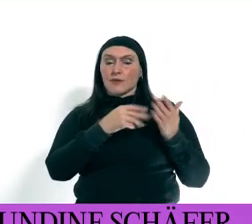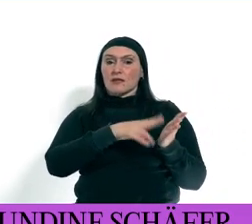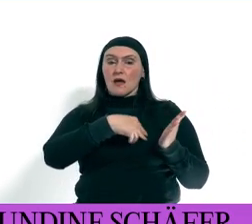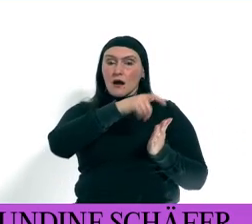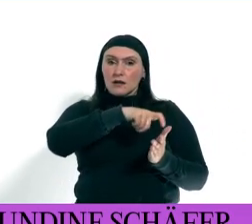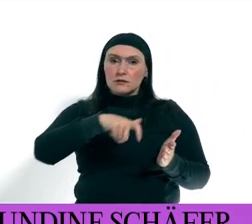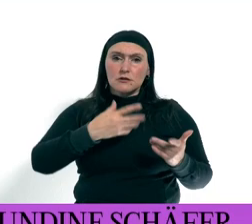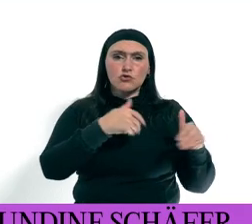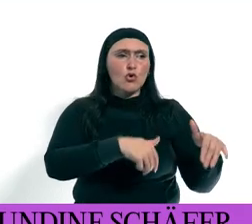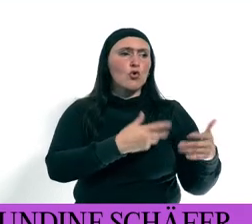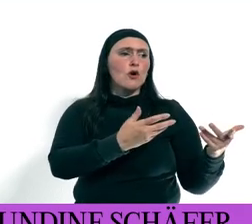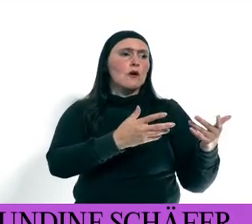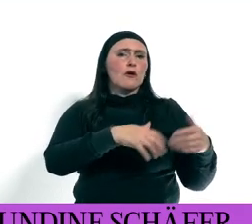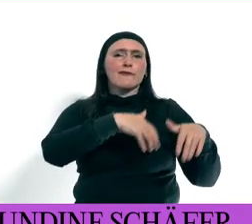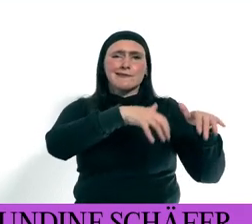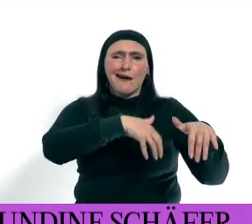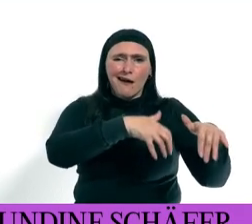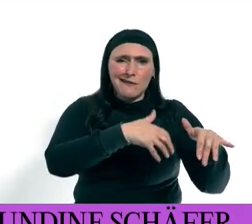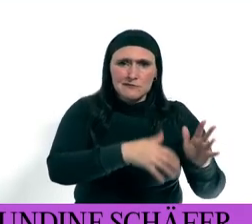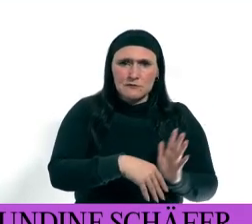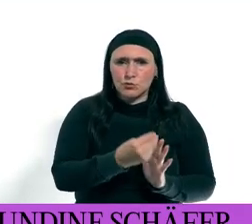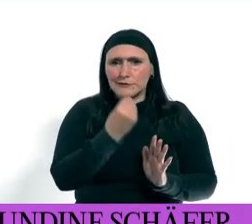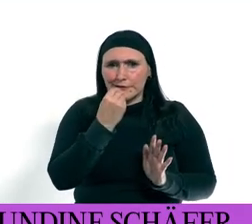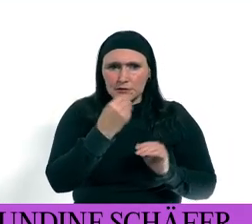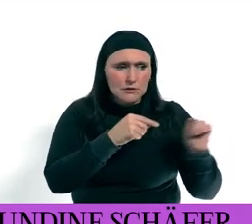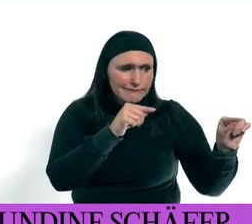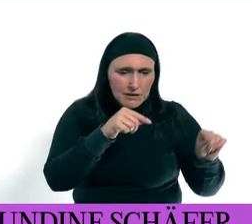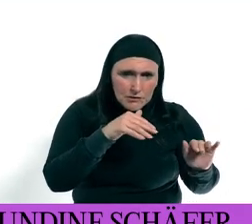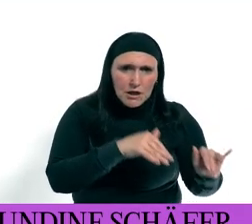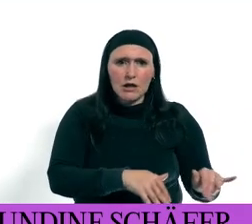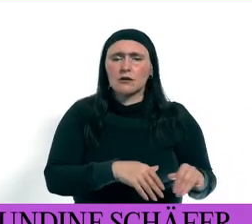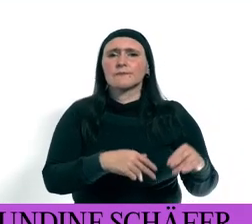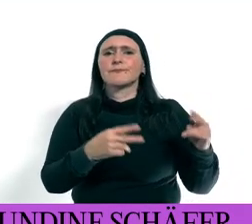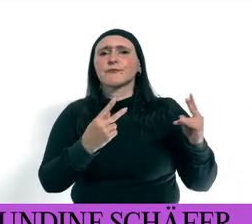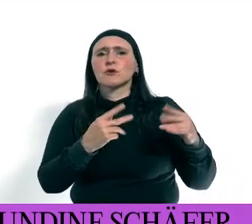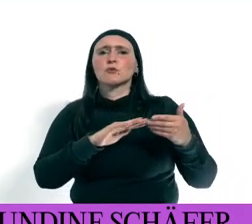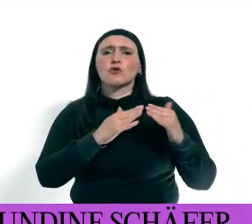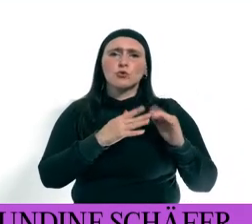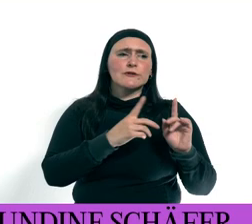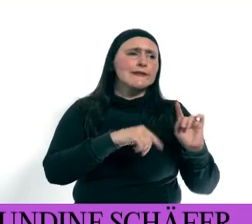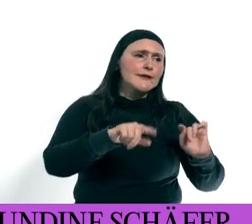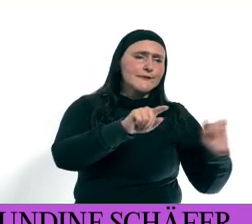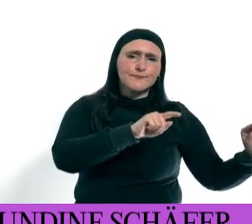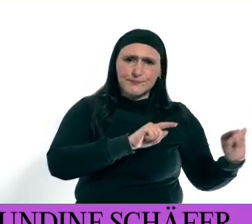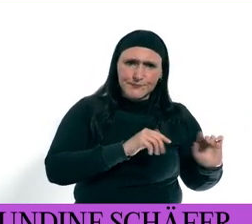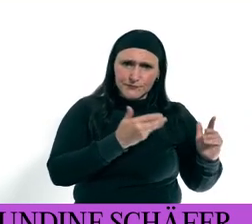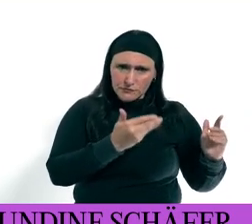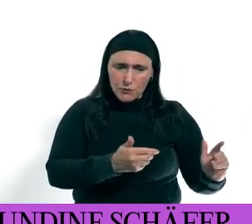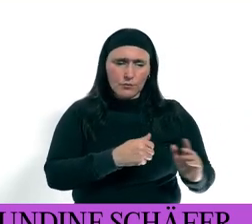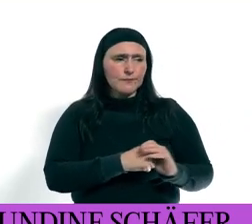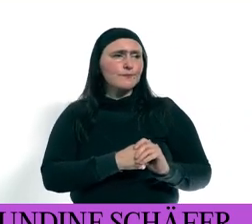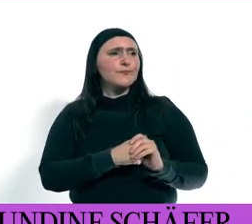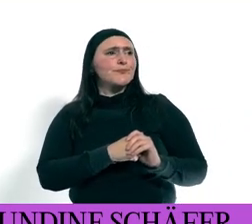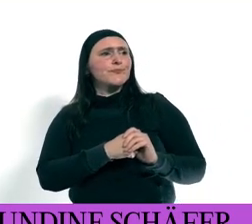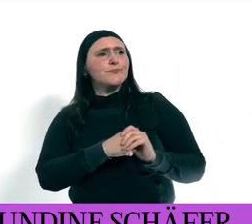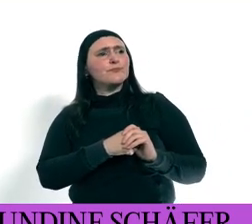Grundproblem. Und insofern ist ja auch dieses Projekt der essbaren Gärten auf den Weg gebracht worden.